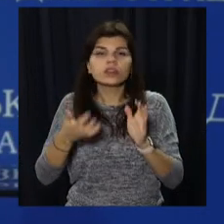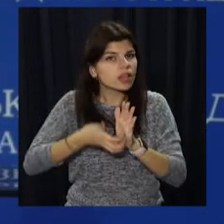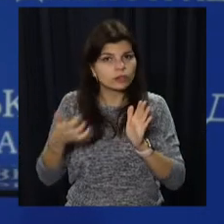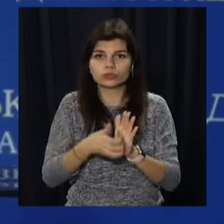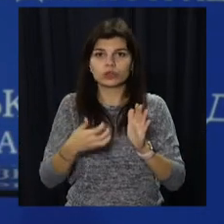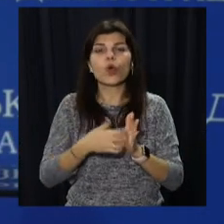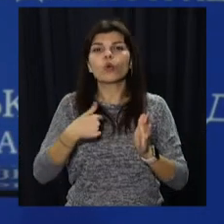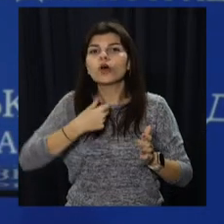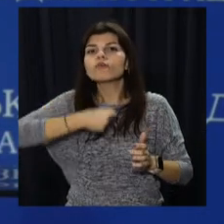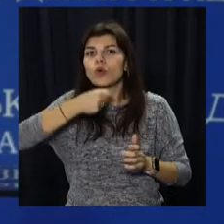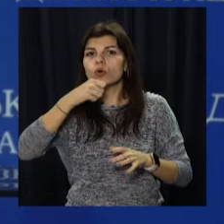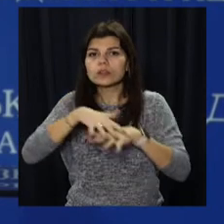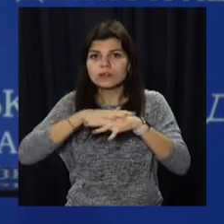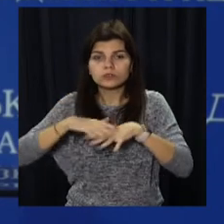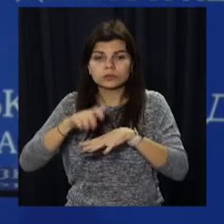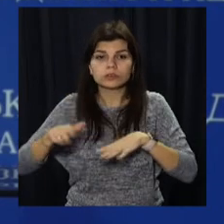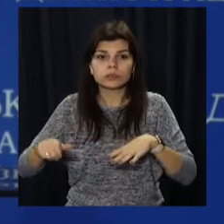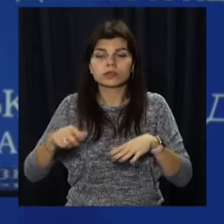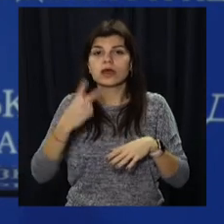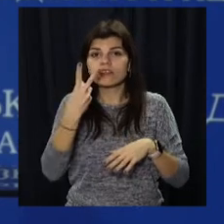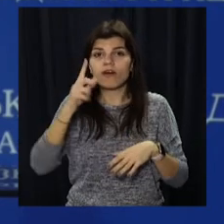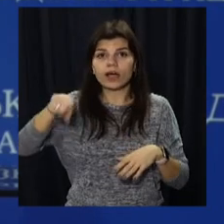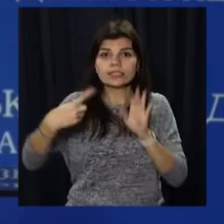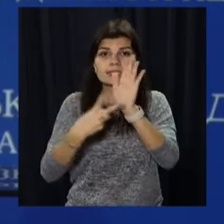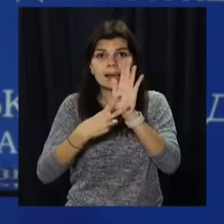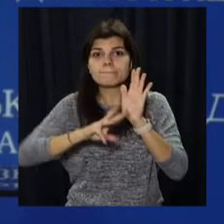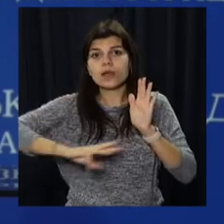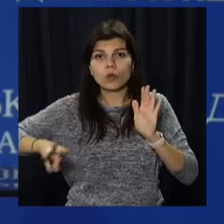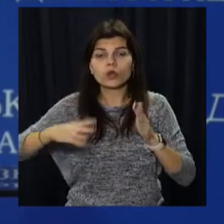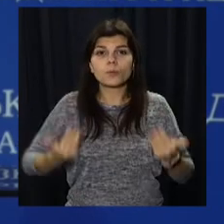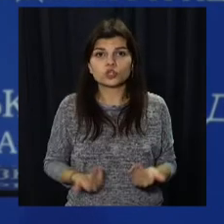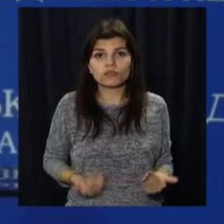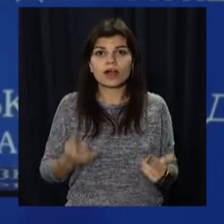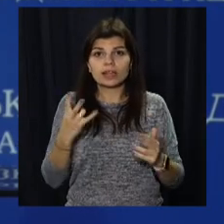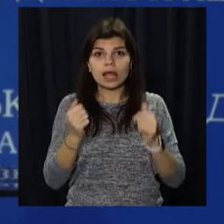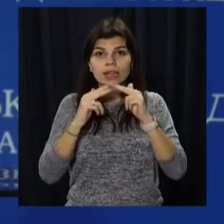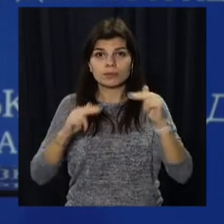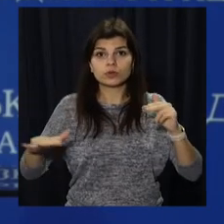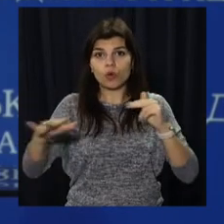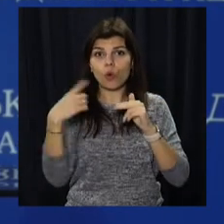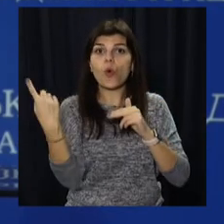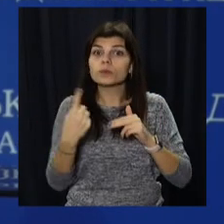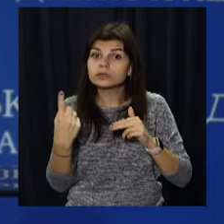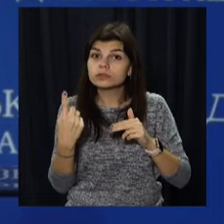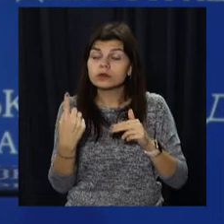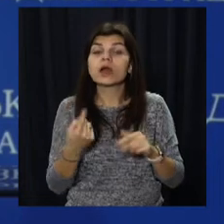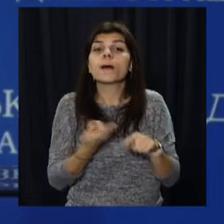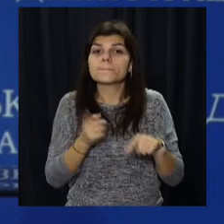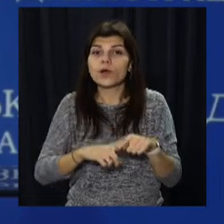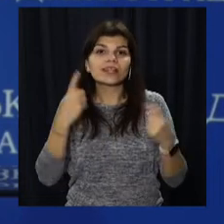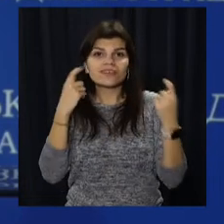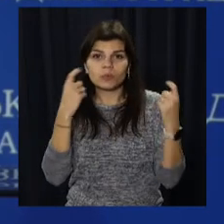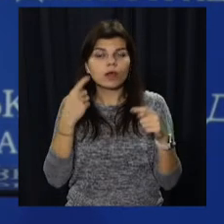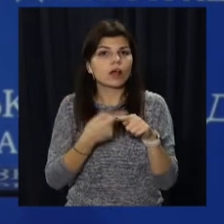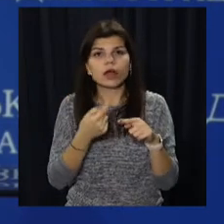нас дорослого населення 2,7 мільйона проживає на Дніпропетровській області. Тому ці дані,